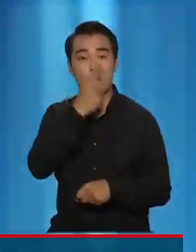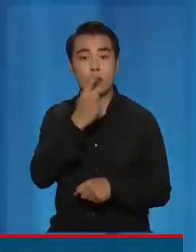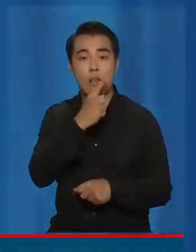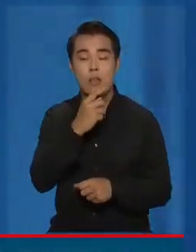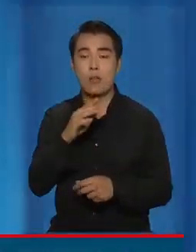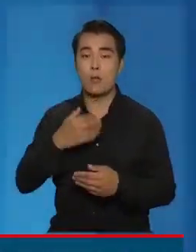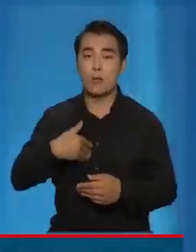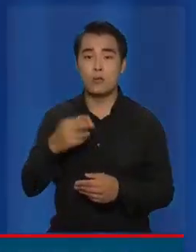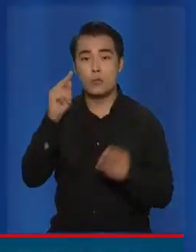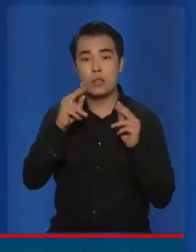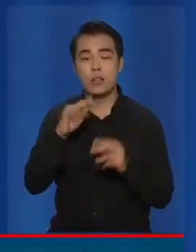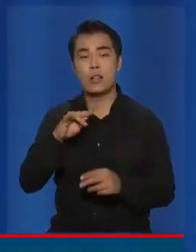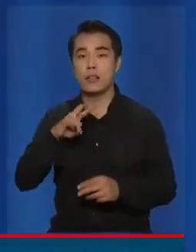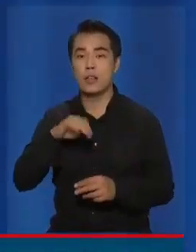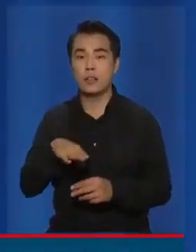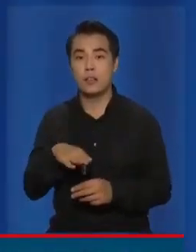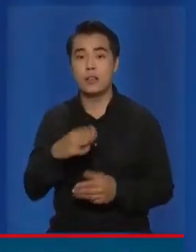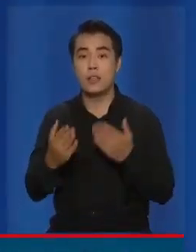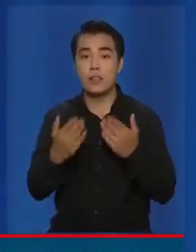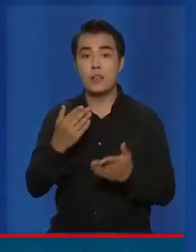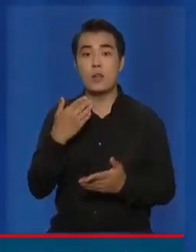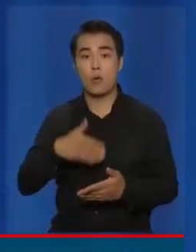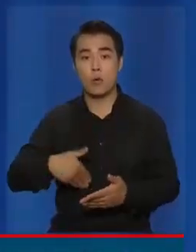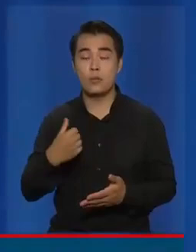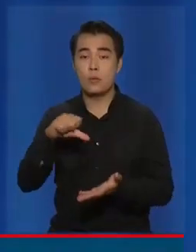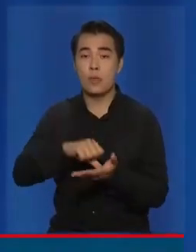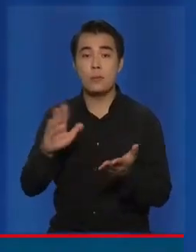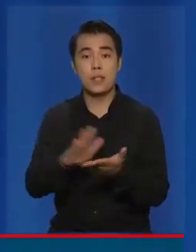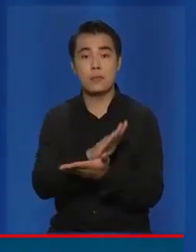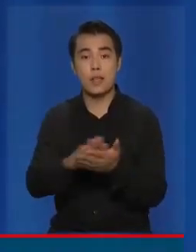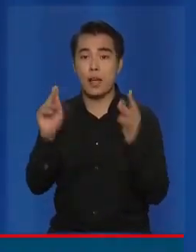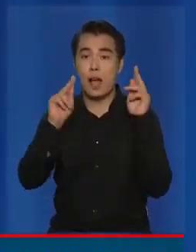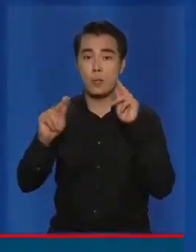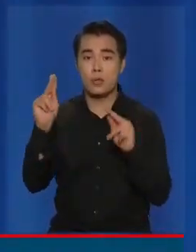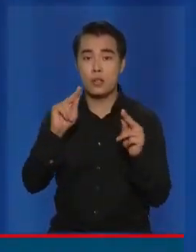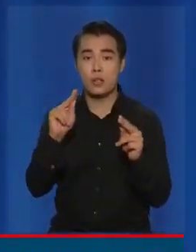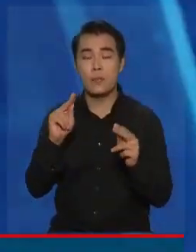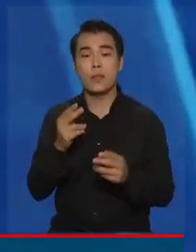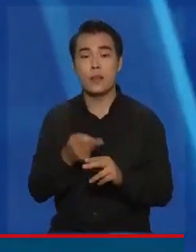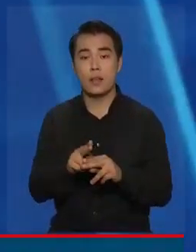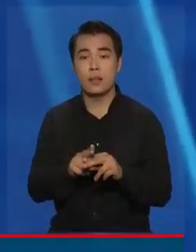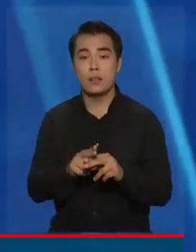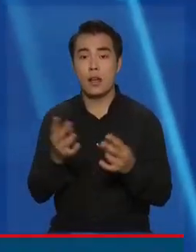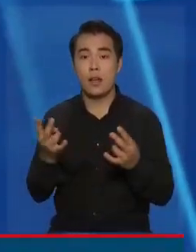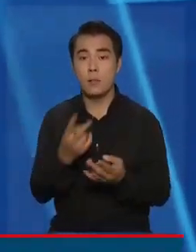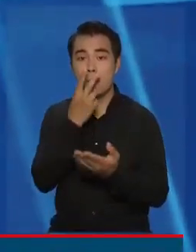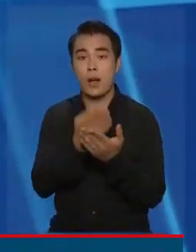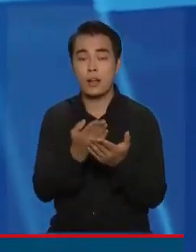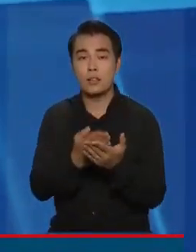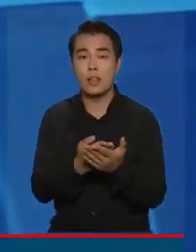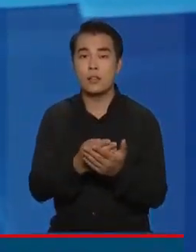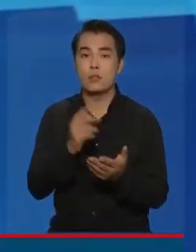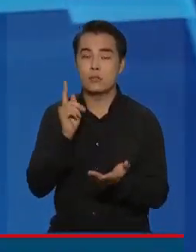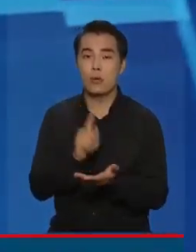учиться или не хочет учиться. А вот если он хочет претендовать на бесплатное обучение, тогда он должен показать